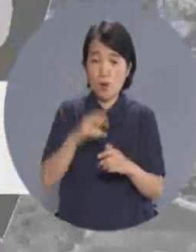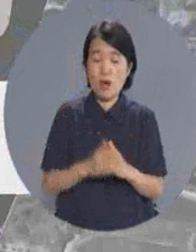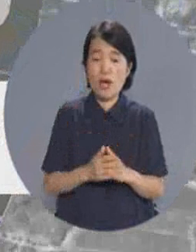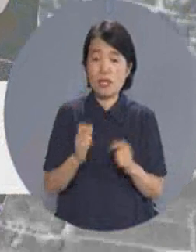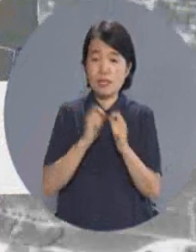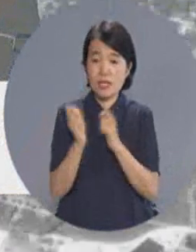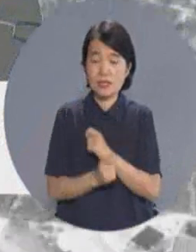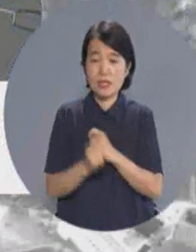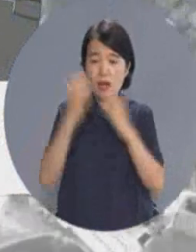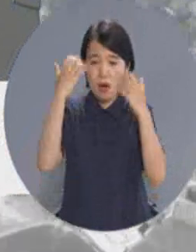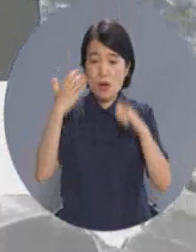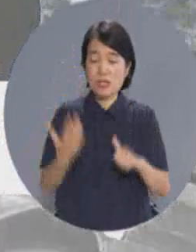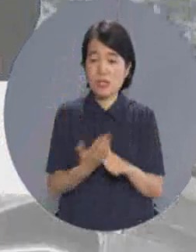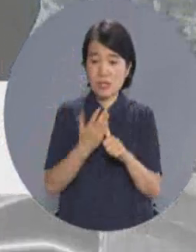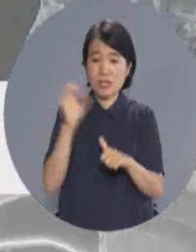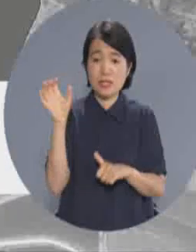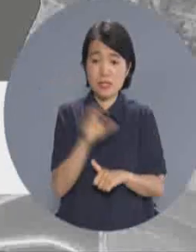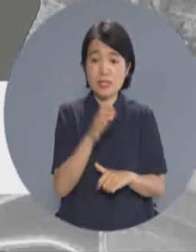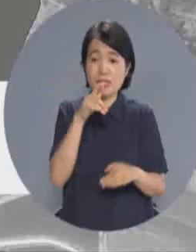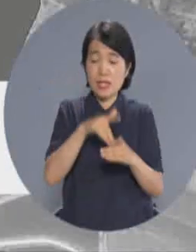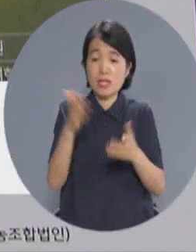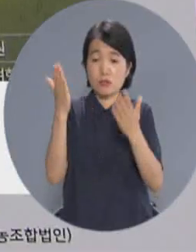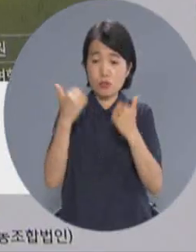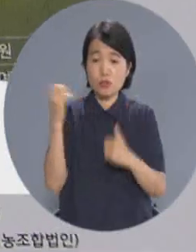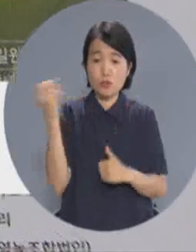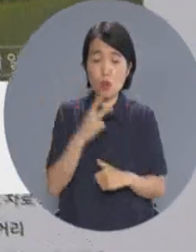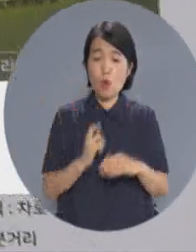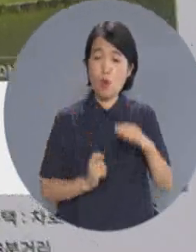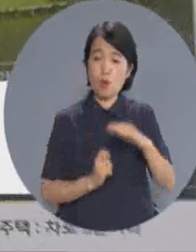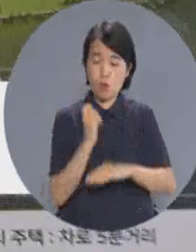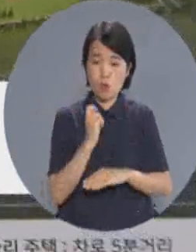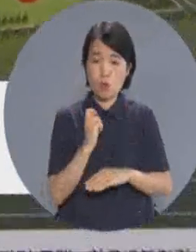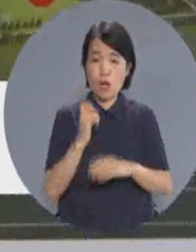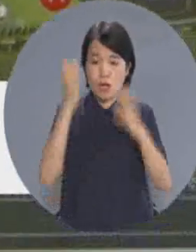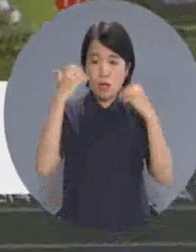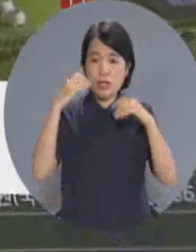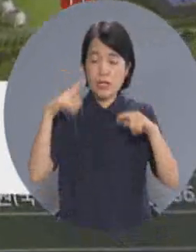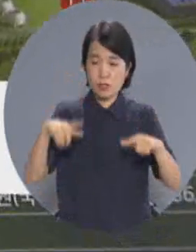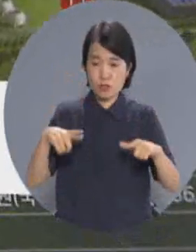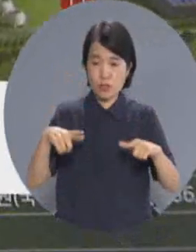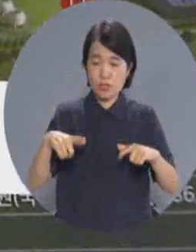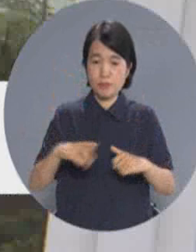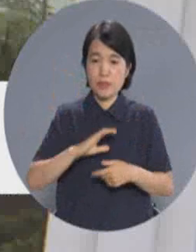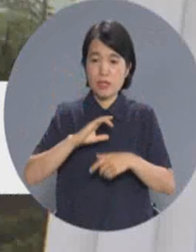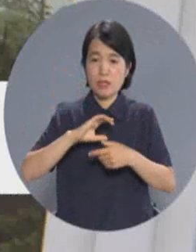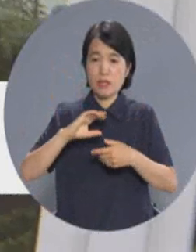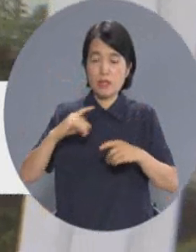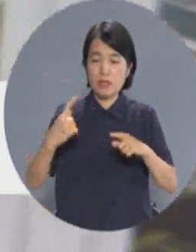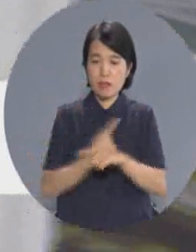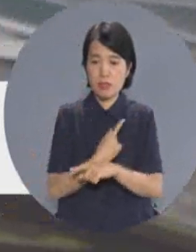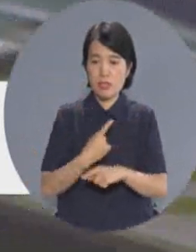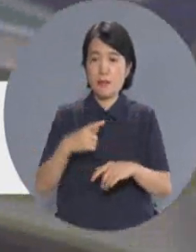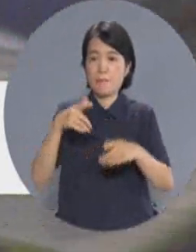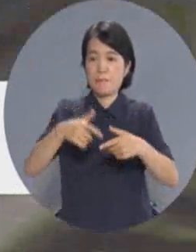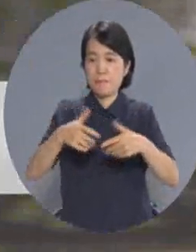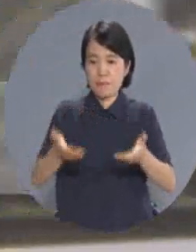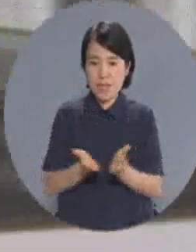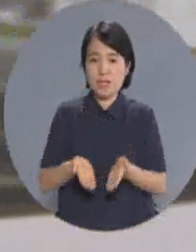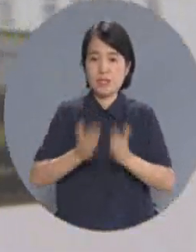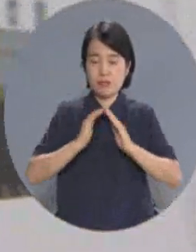장성 아열대 작물 실증센터 유치에 이어 고흥 아열대 중심 스마트팜 혁신밸리가 조성되고